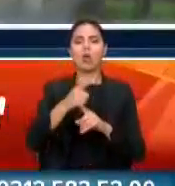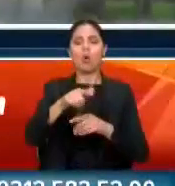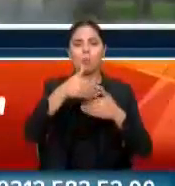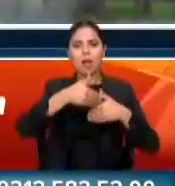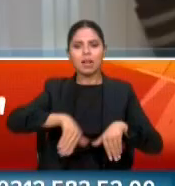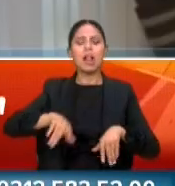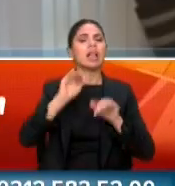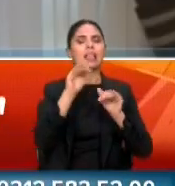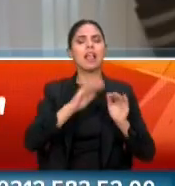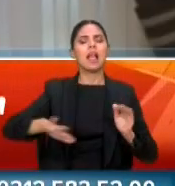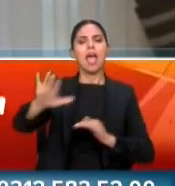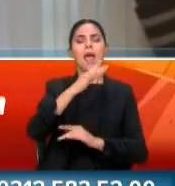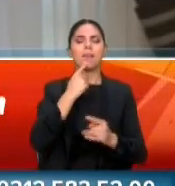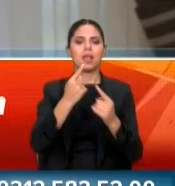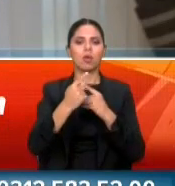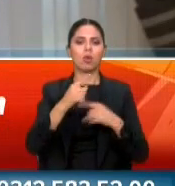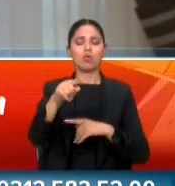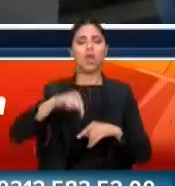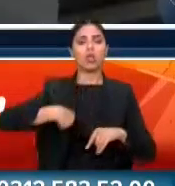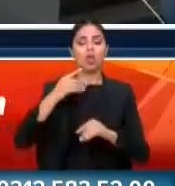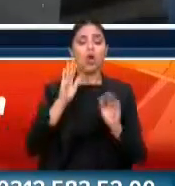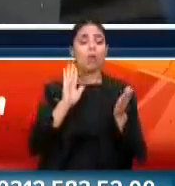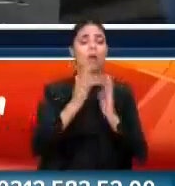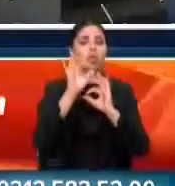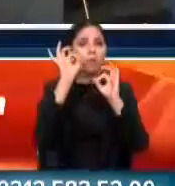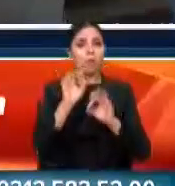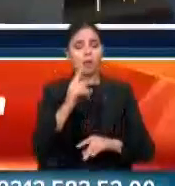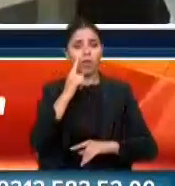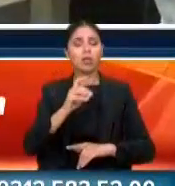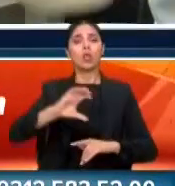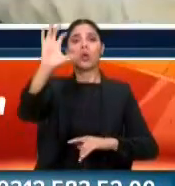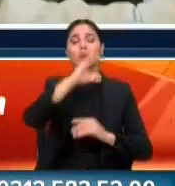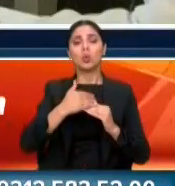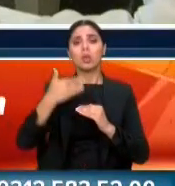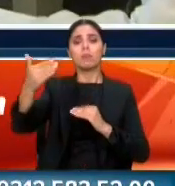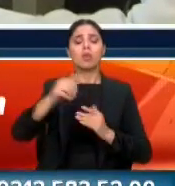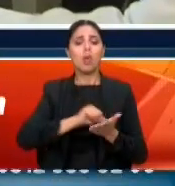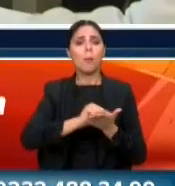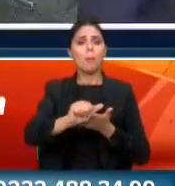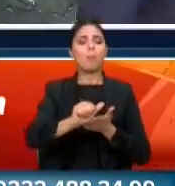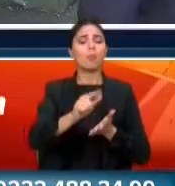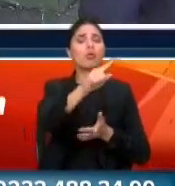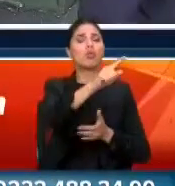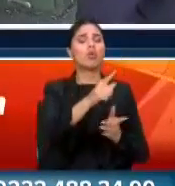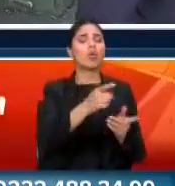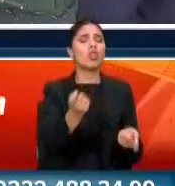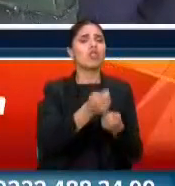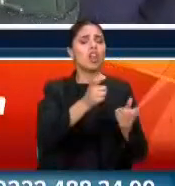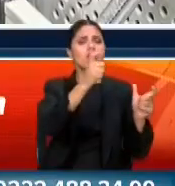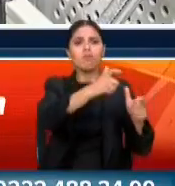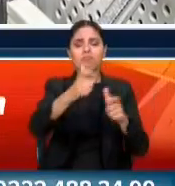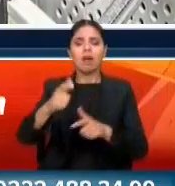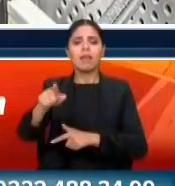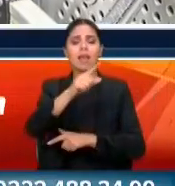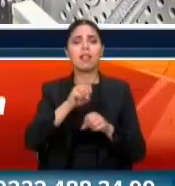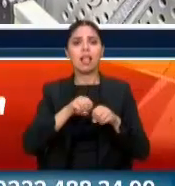desteklere vurgu yaptı. Normalleşme süreciyle birlikte turizm dışındaki hemen tüm sektörlerde hayat